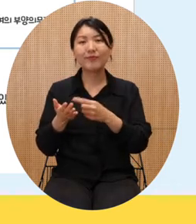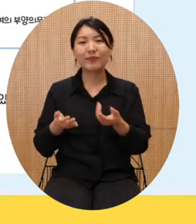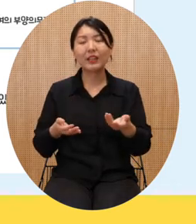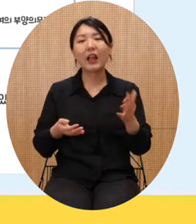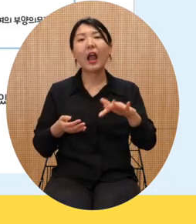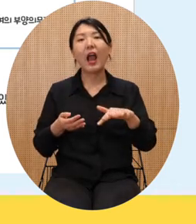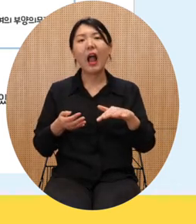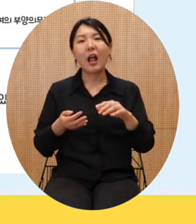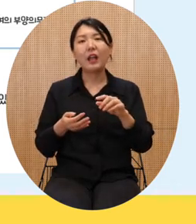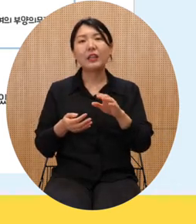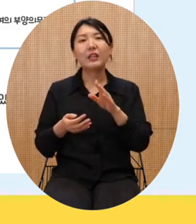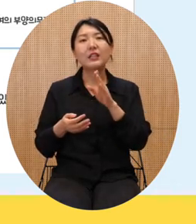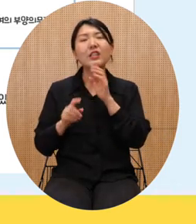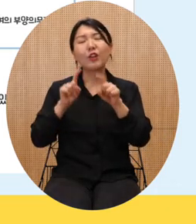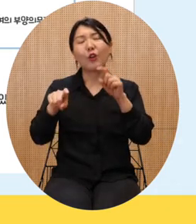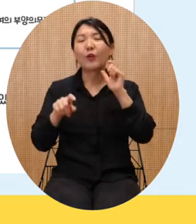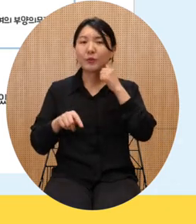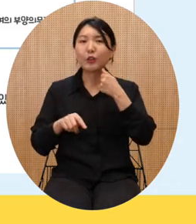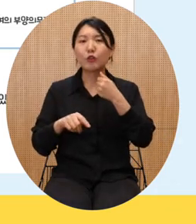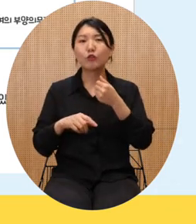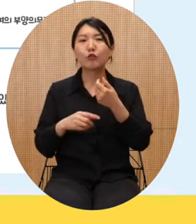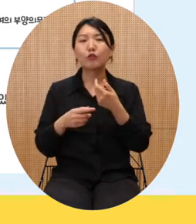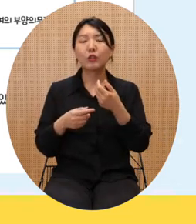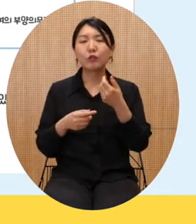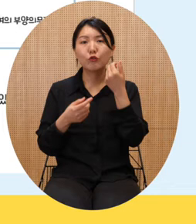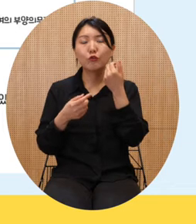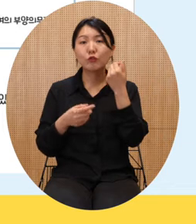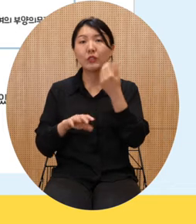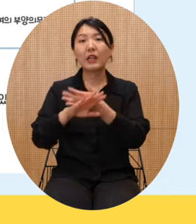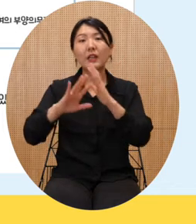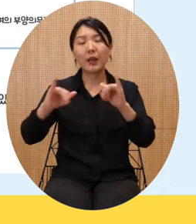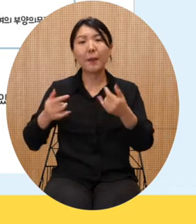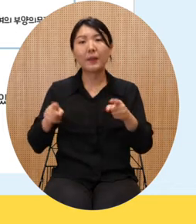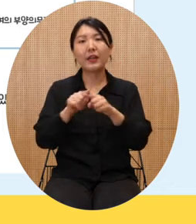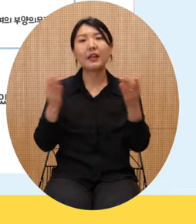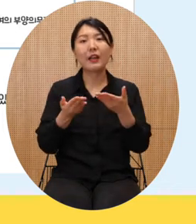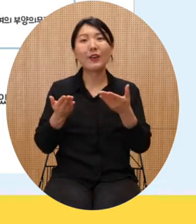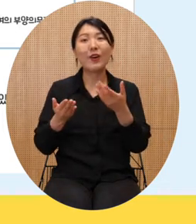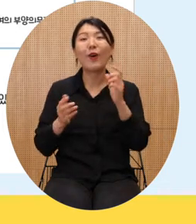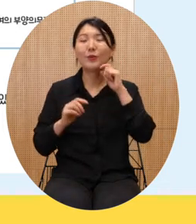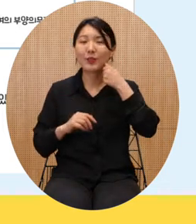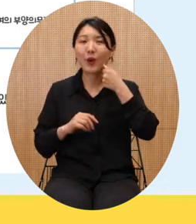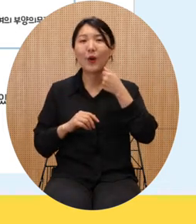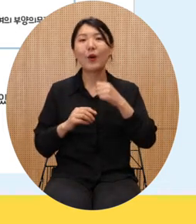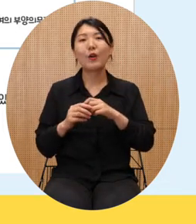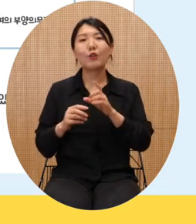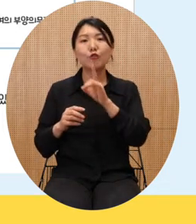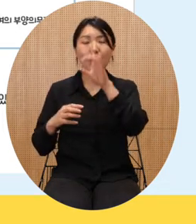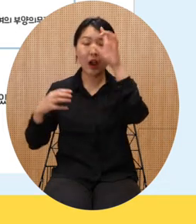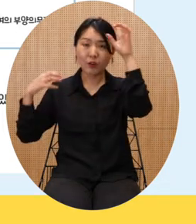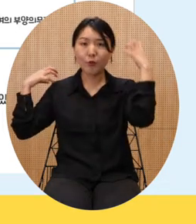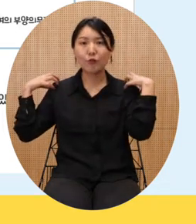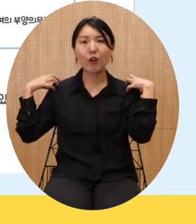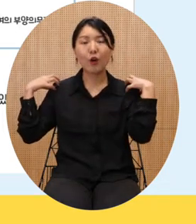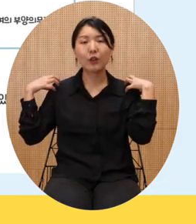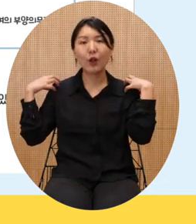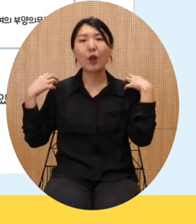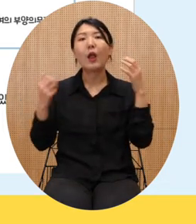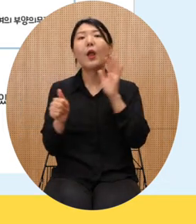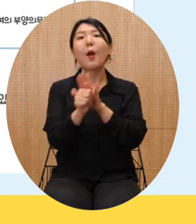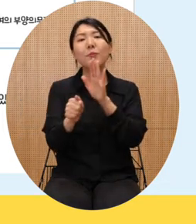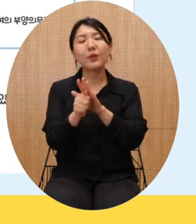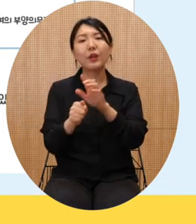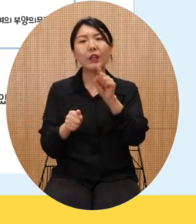쉽지만 굉장히 어려운 일이잖아요. 우리가 누구와 함께 일한다라는 게 쉬운 일이 아니거든요. 그래서 중앙정부의 거버넌스를